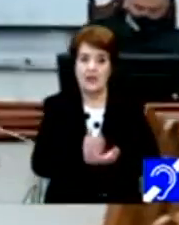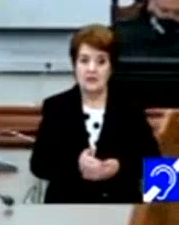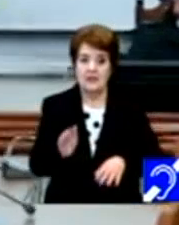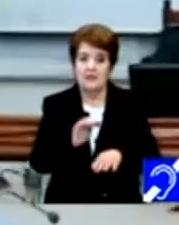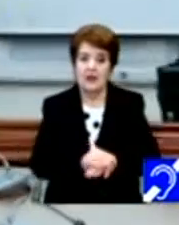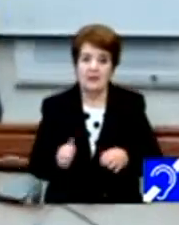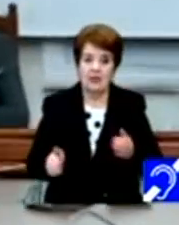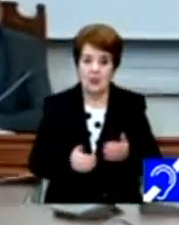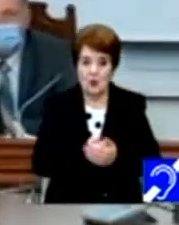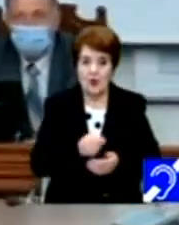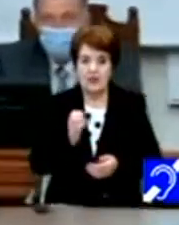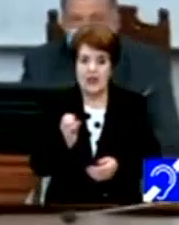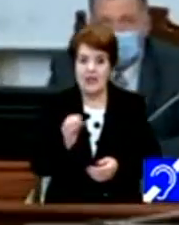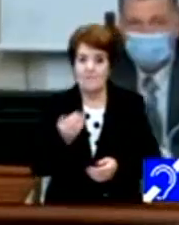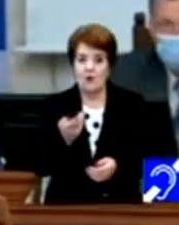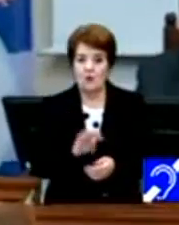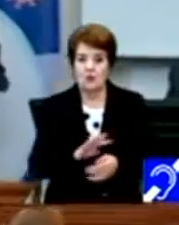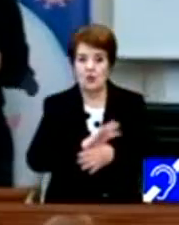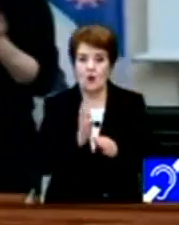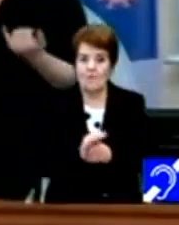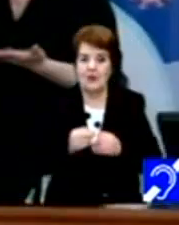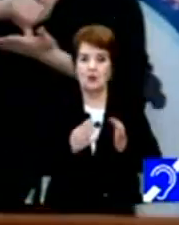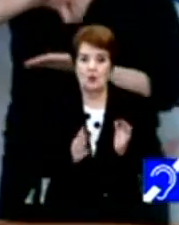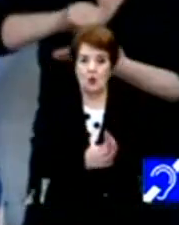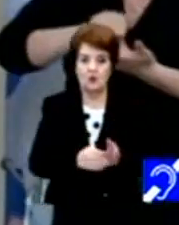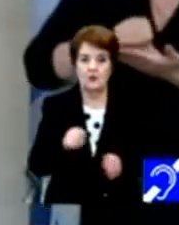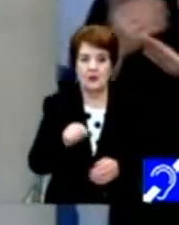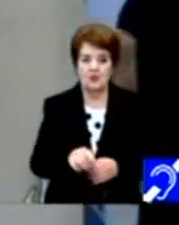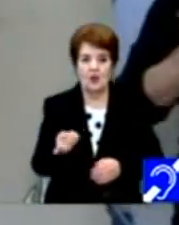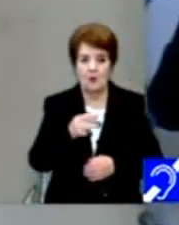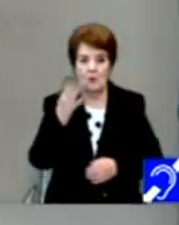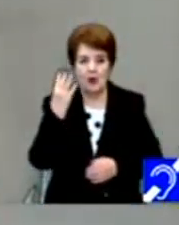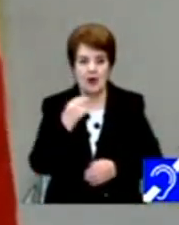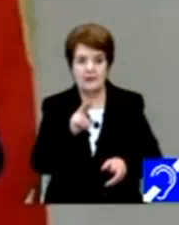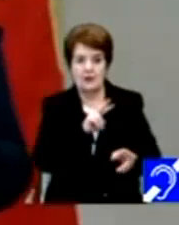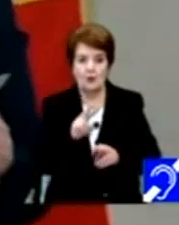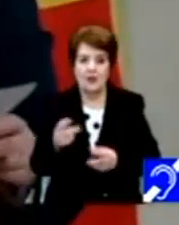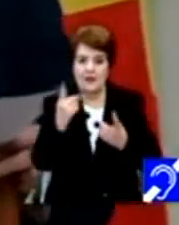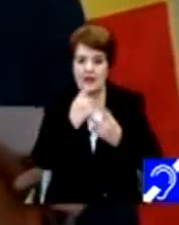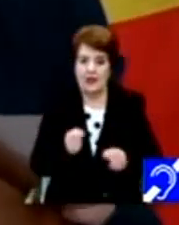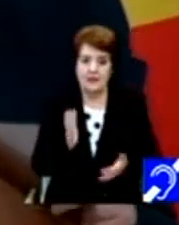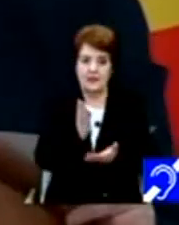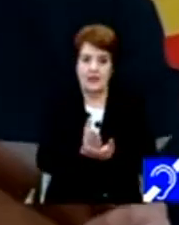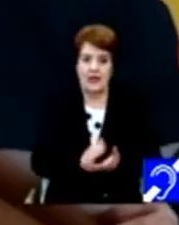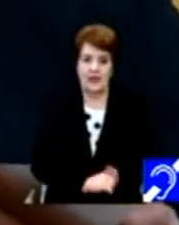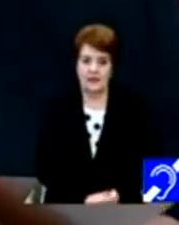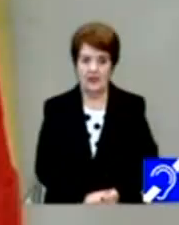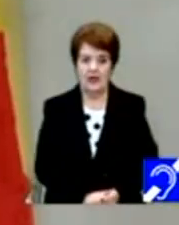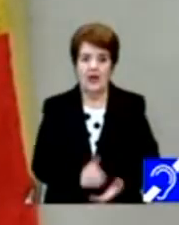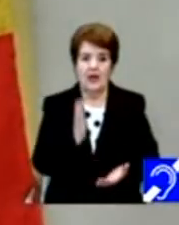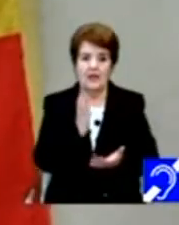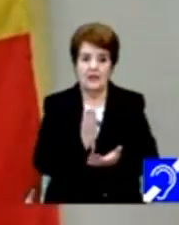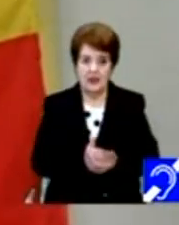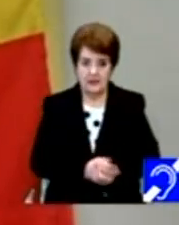date noi despre evoluția COVID-19 în Republica Moldova. Să urmărim declarațiile în direct. Responsabile